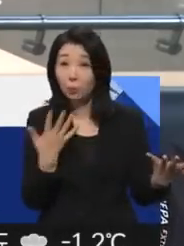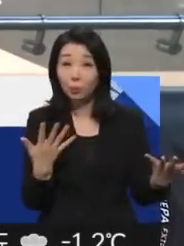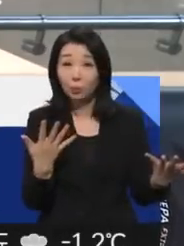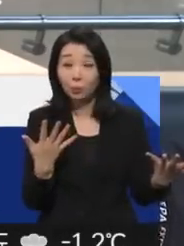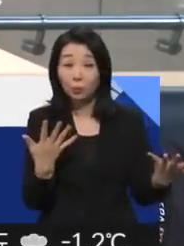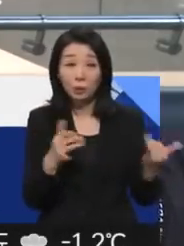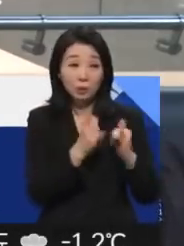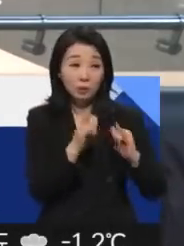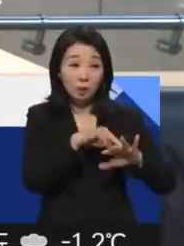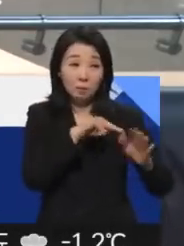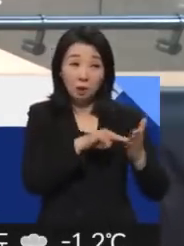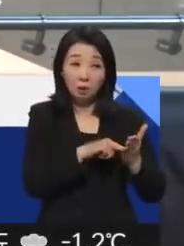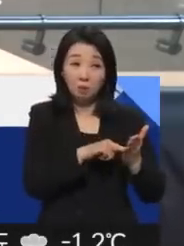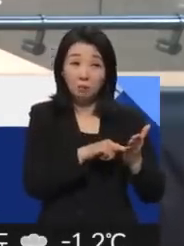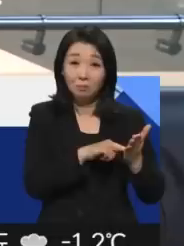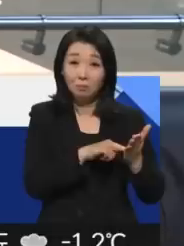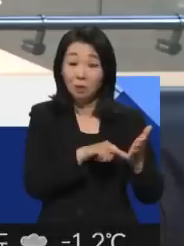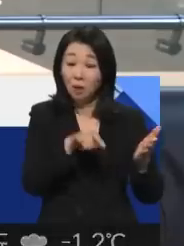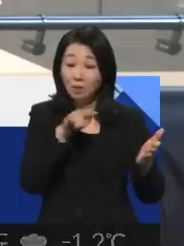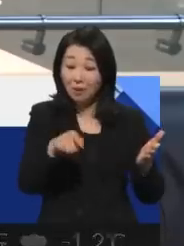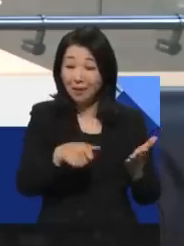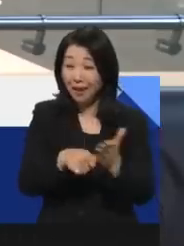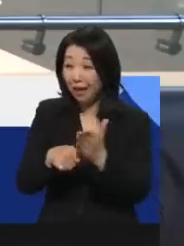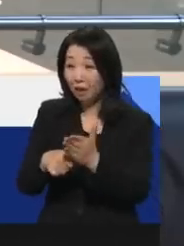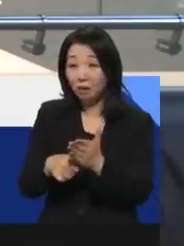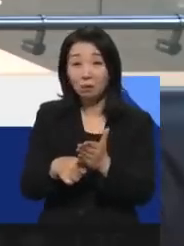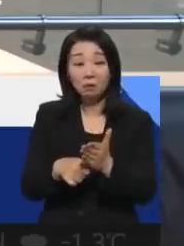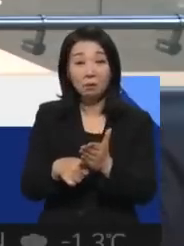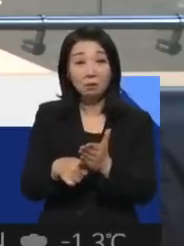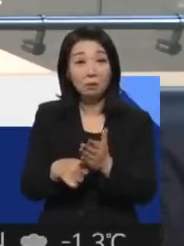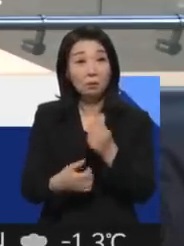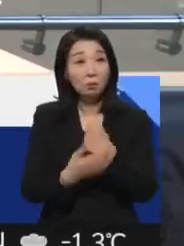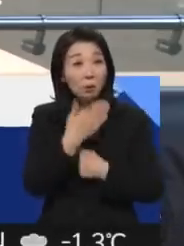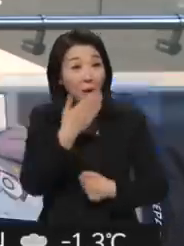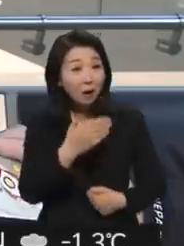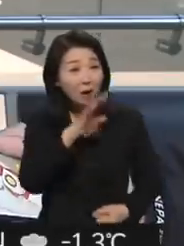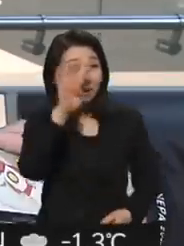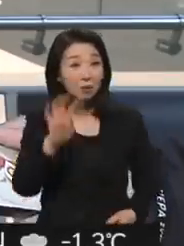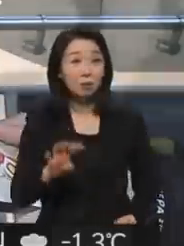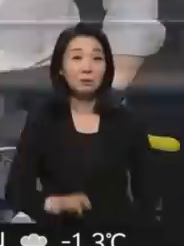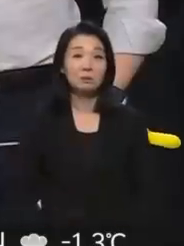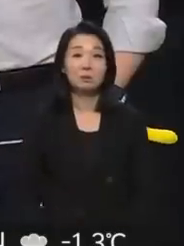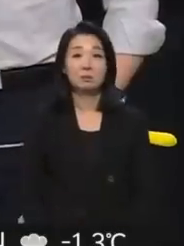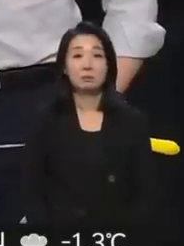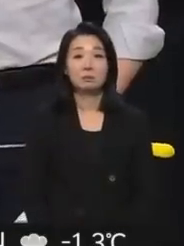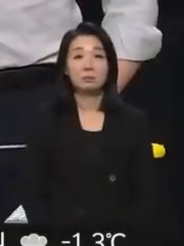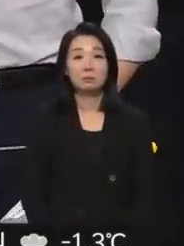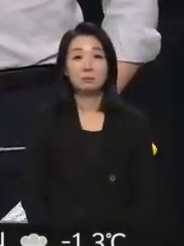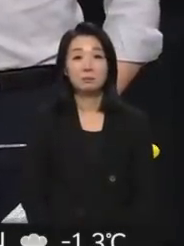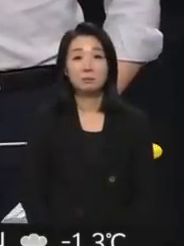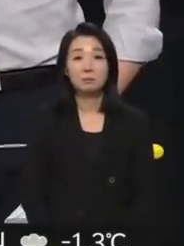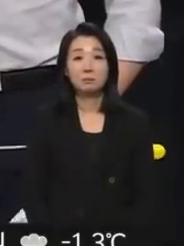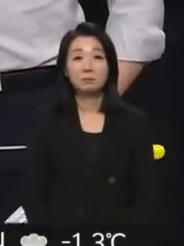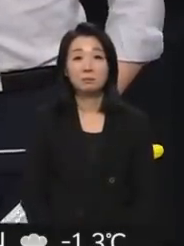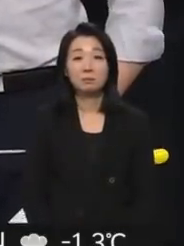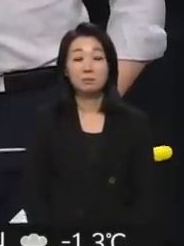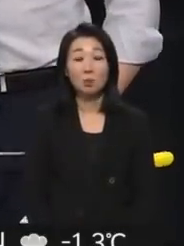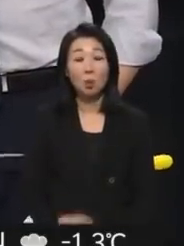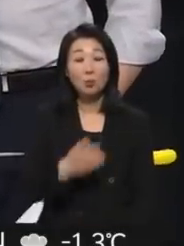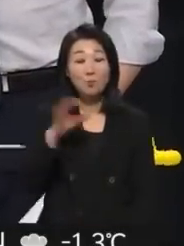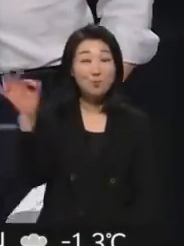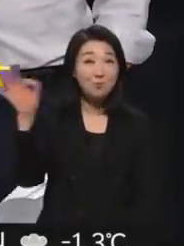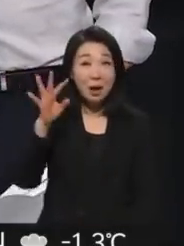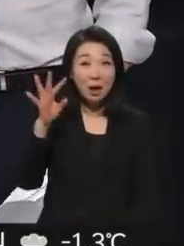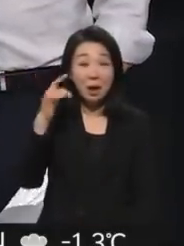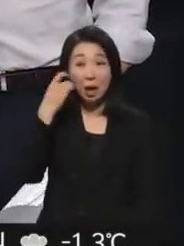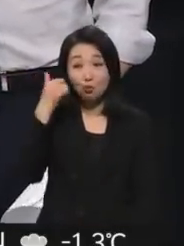민심이 거기에 호의적으로 반응하지 않을까, 그것이 우려됩니다. 여기서 의외의 인물이 등장합니다.